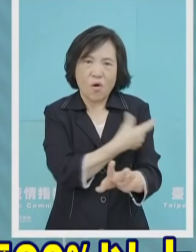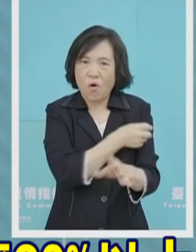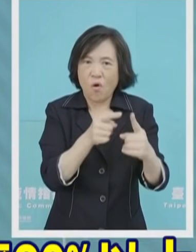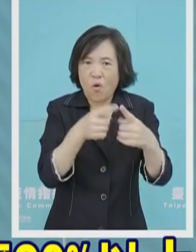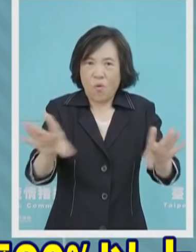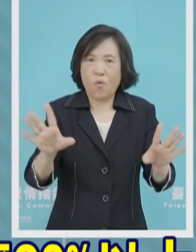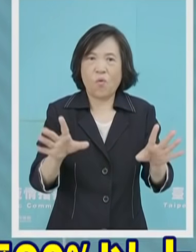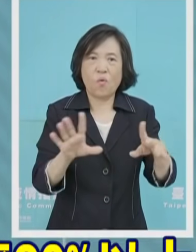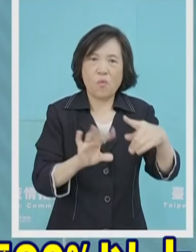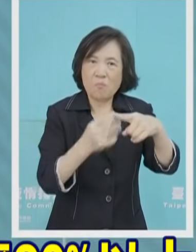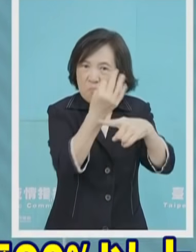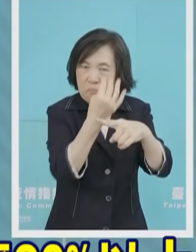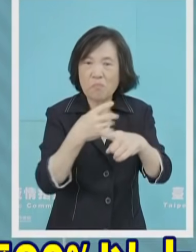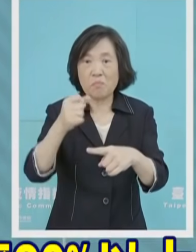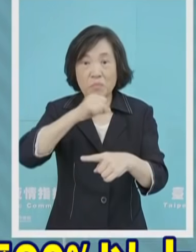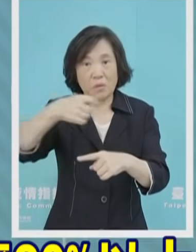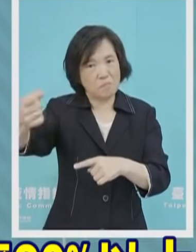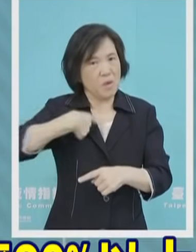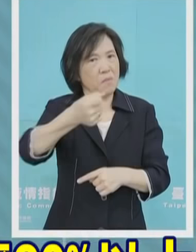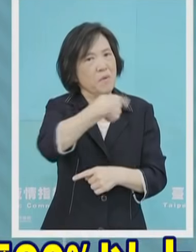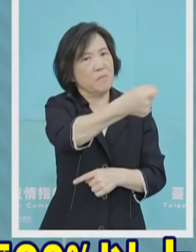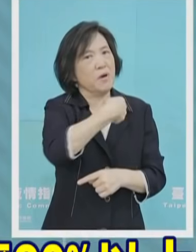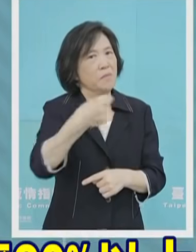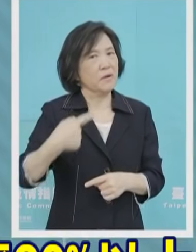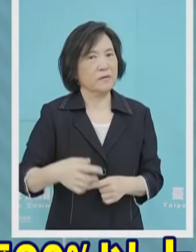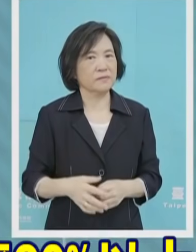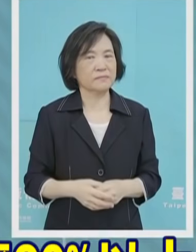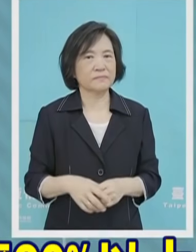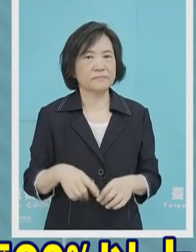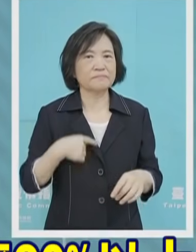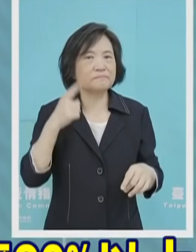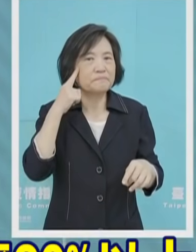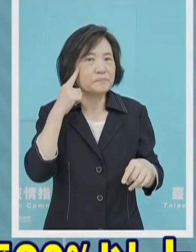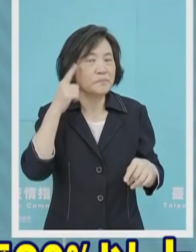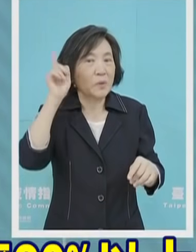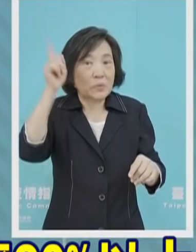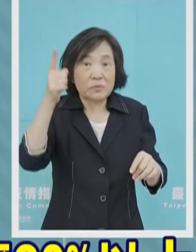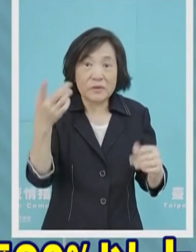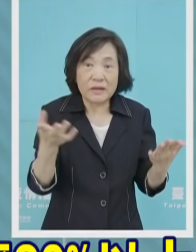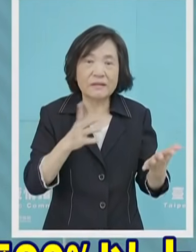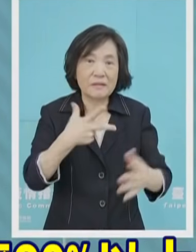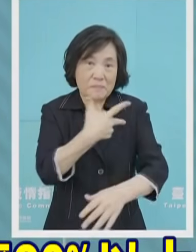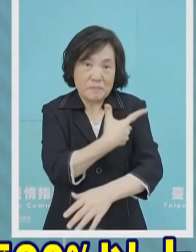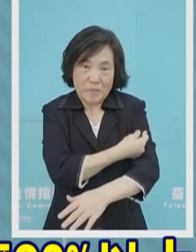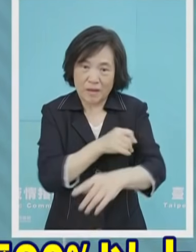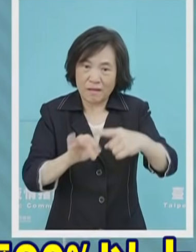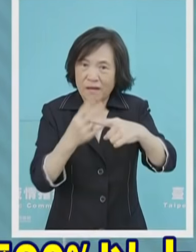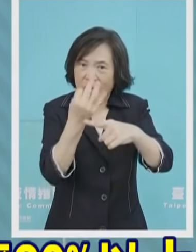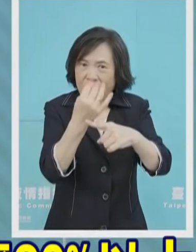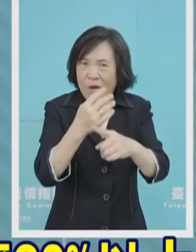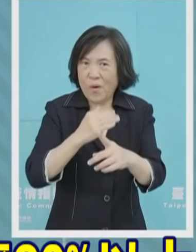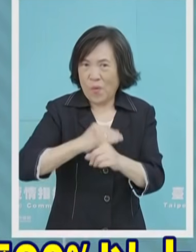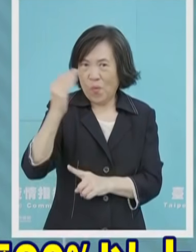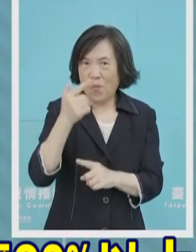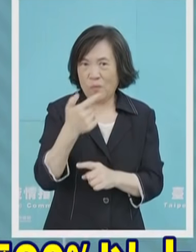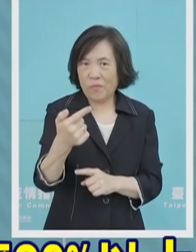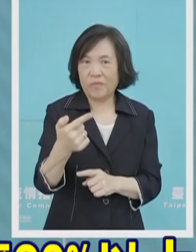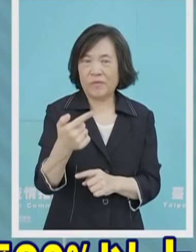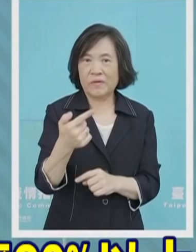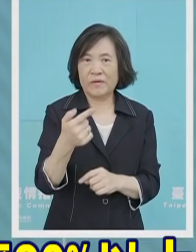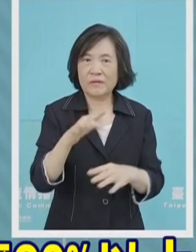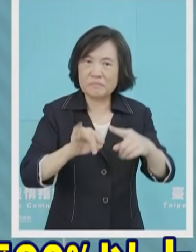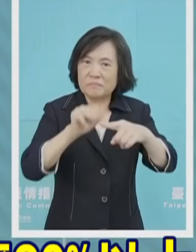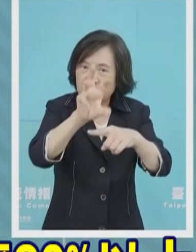台湾高，所以也就是说，你知道除非你那个。疫苗覆盖率是